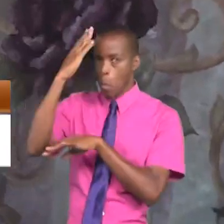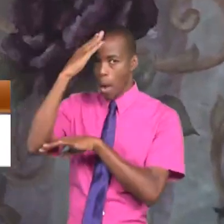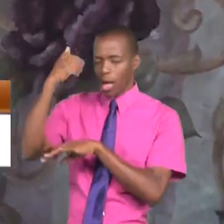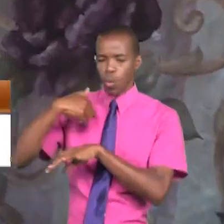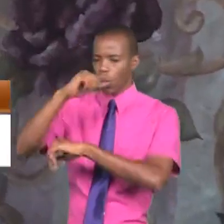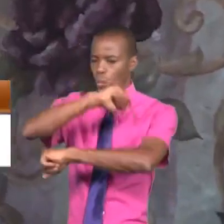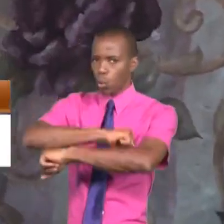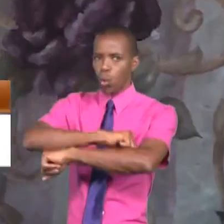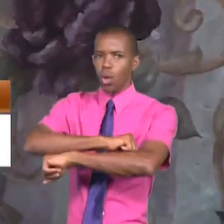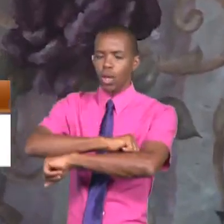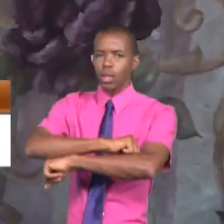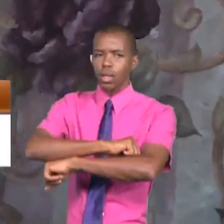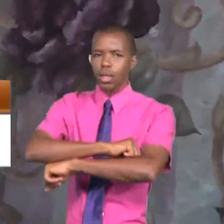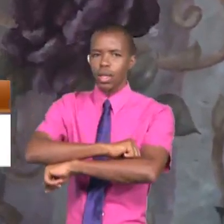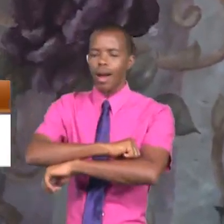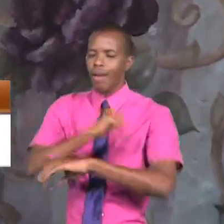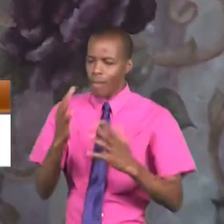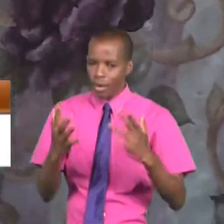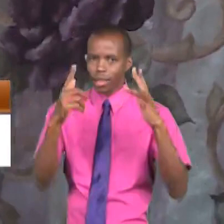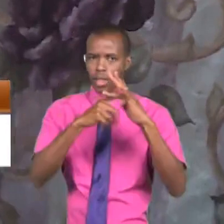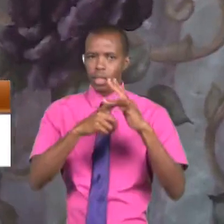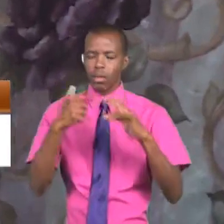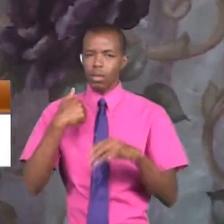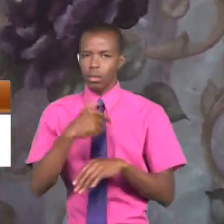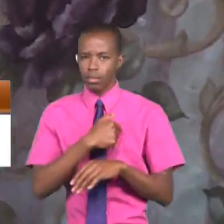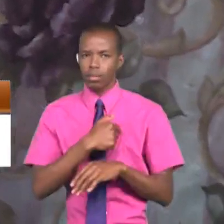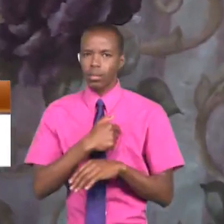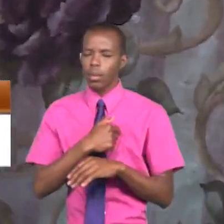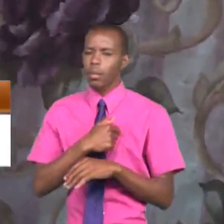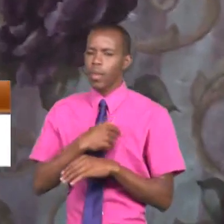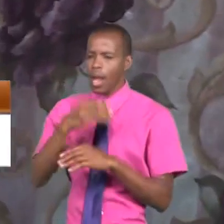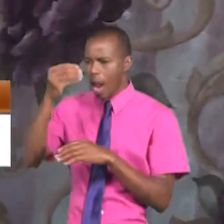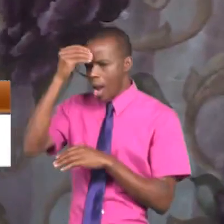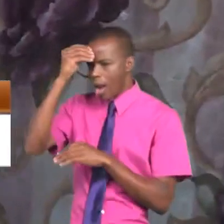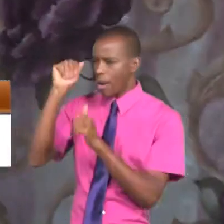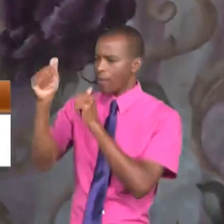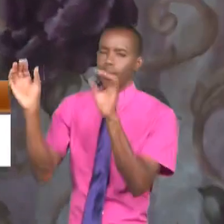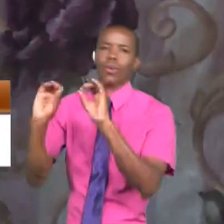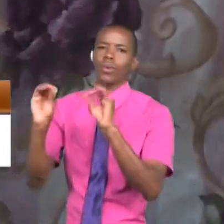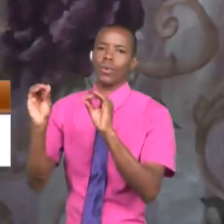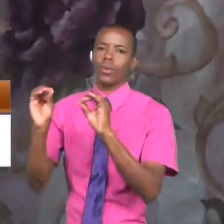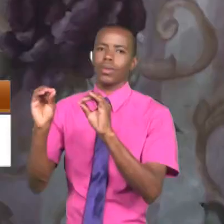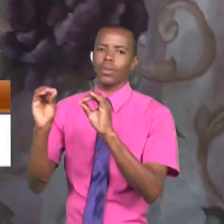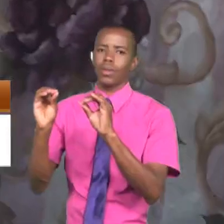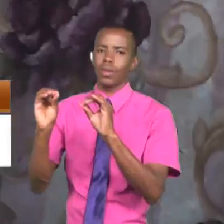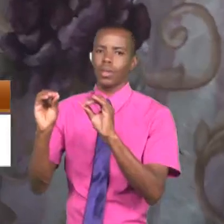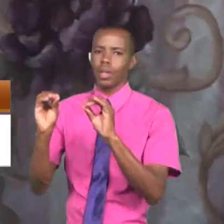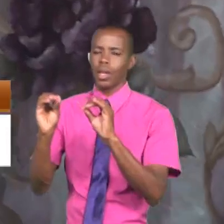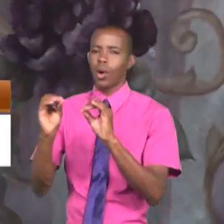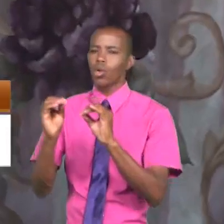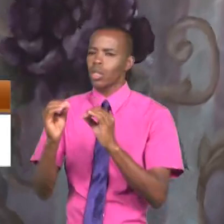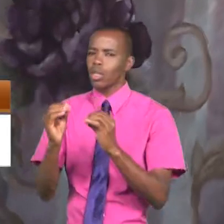shule, kulianza kuchomeka. Sasa unajua tukua mali nilikuwa nasomea si mbali na huku. So ulikuwa unaona hiyo